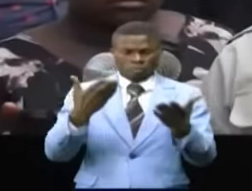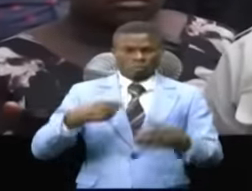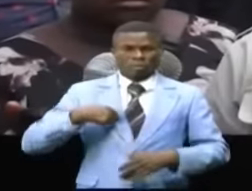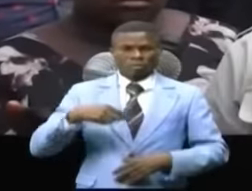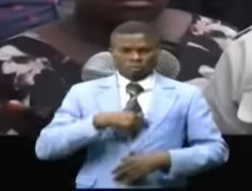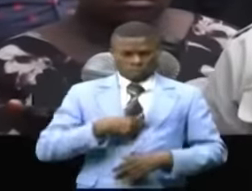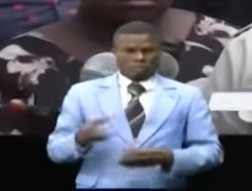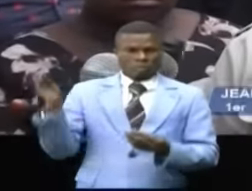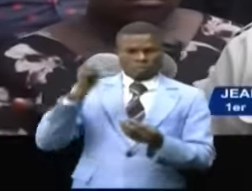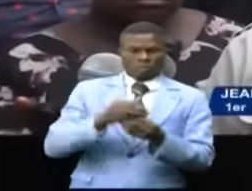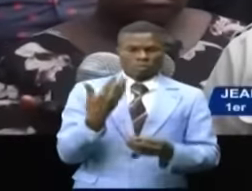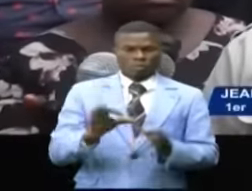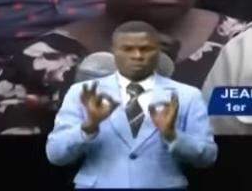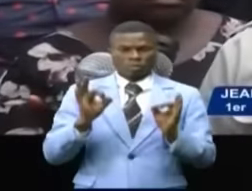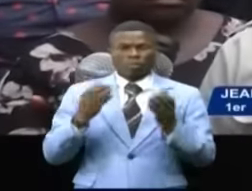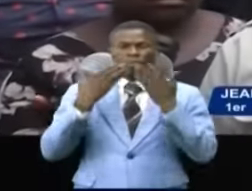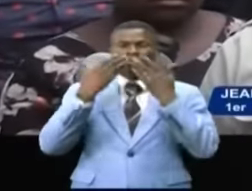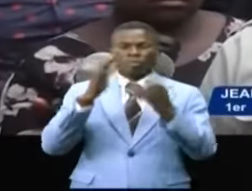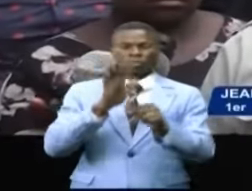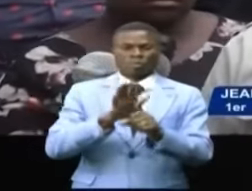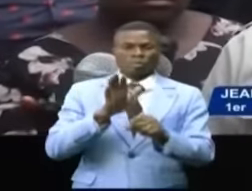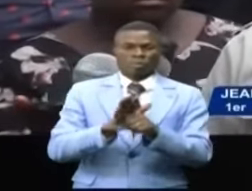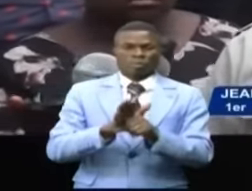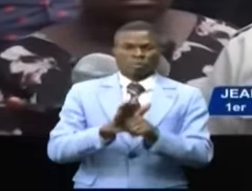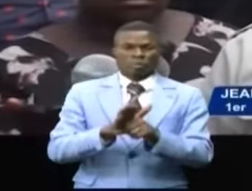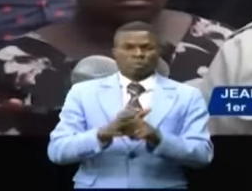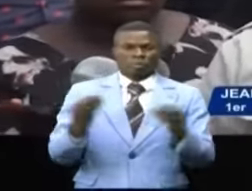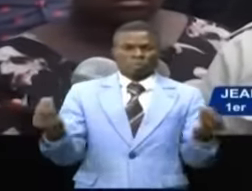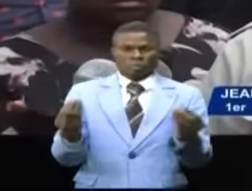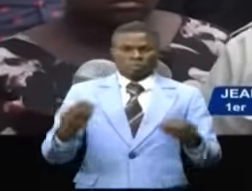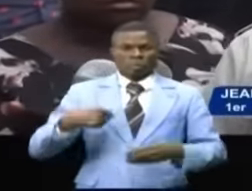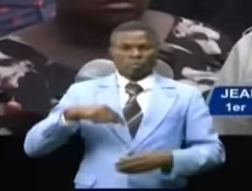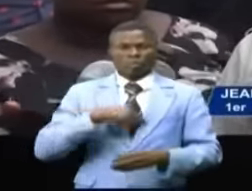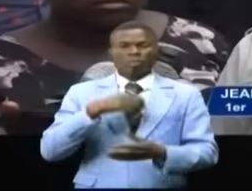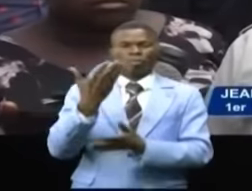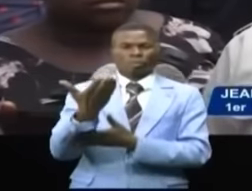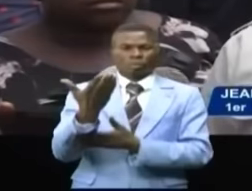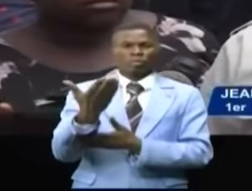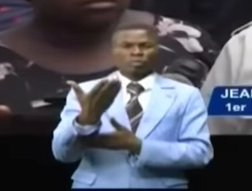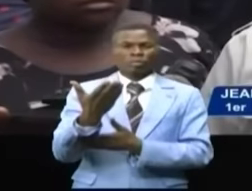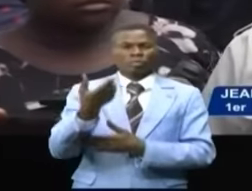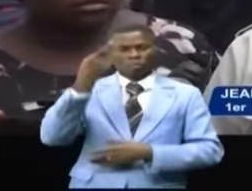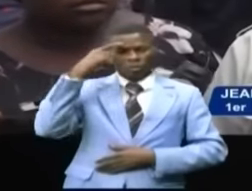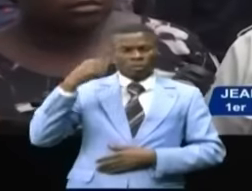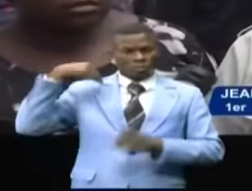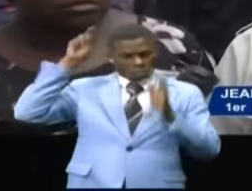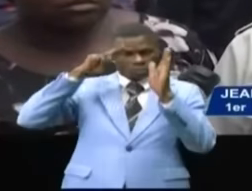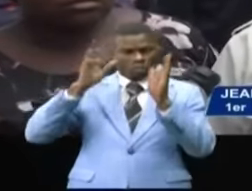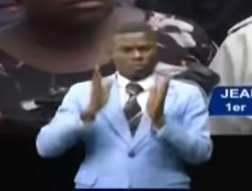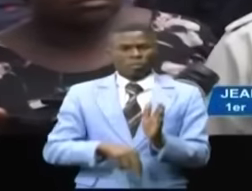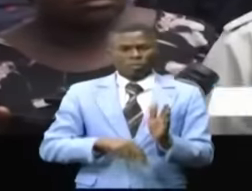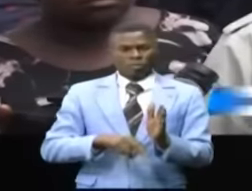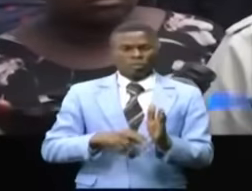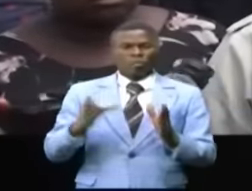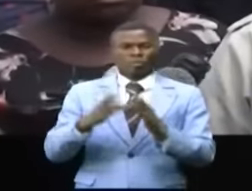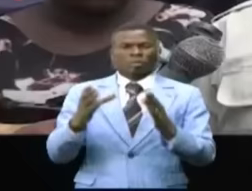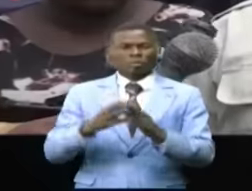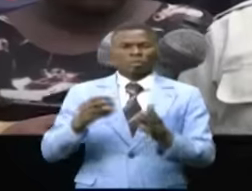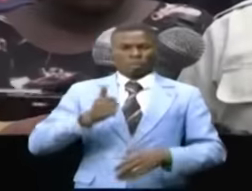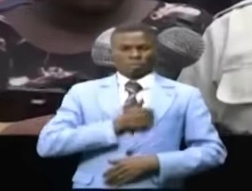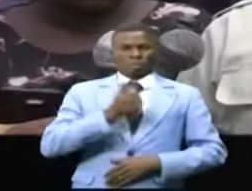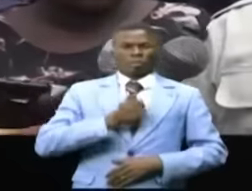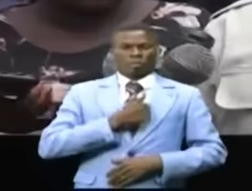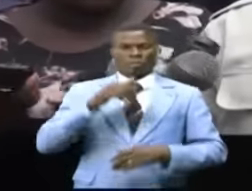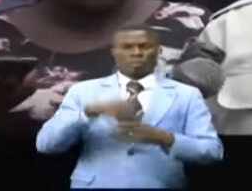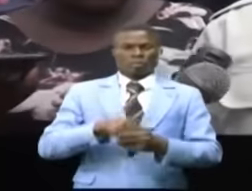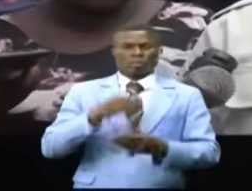train de rénover, et ça, nous disons merci. Et c'est pour cela que nous demandons à ce que le gouvernement, ensemble avec nous-mêmes, au